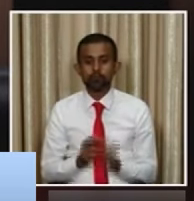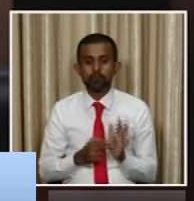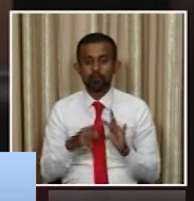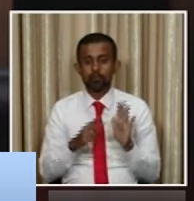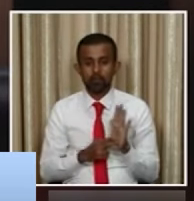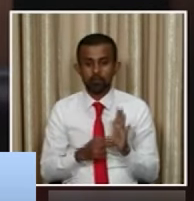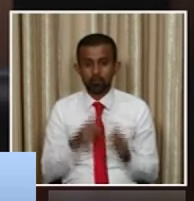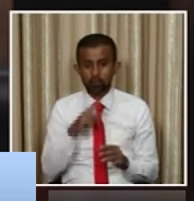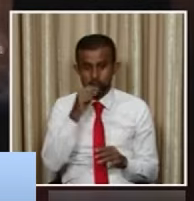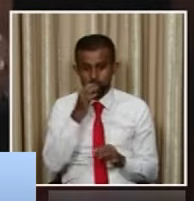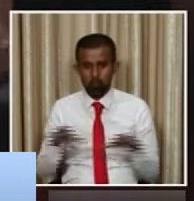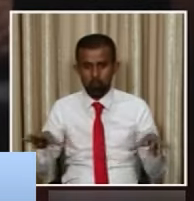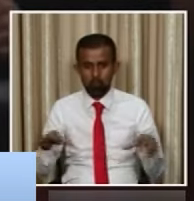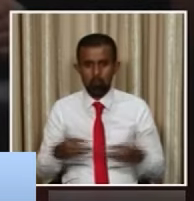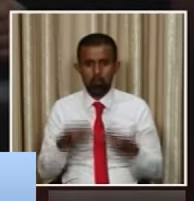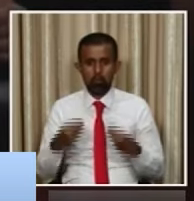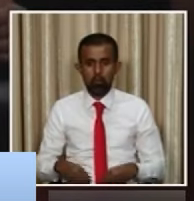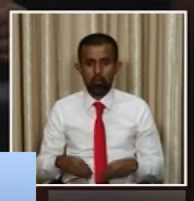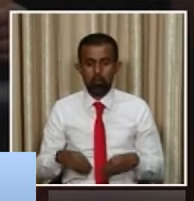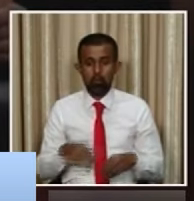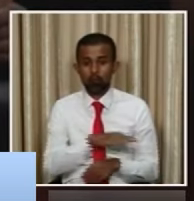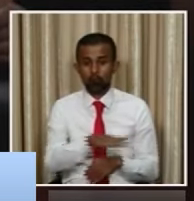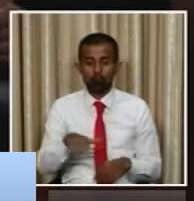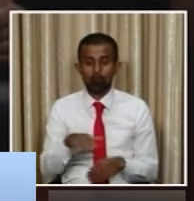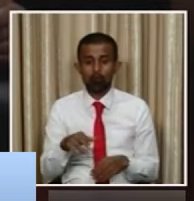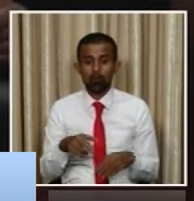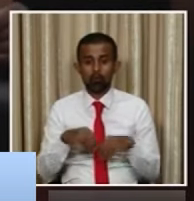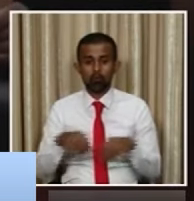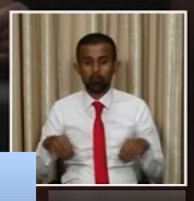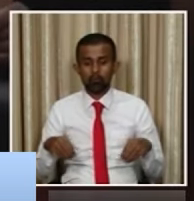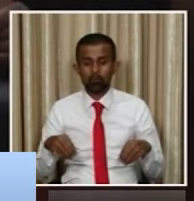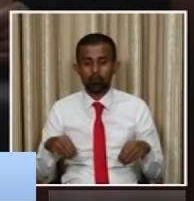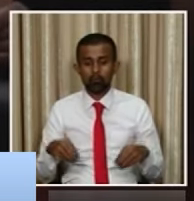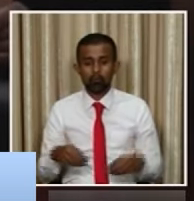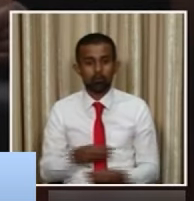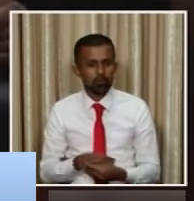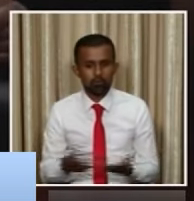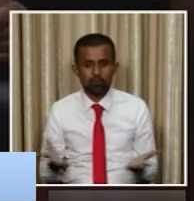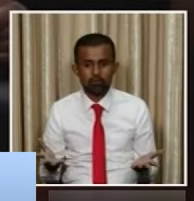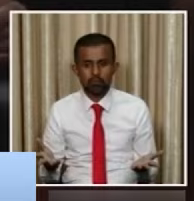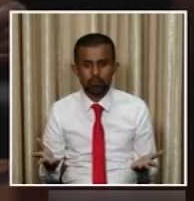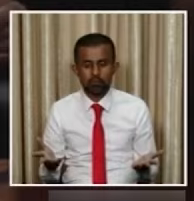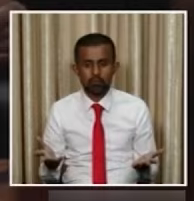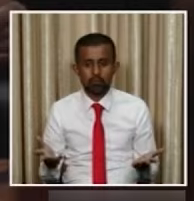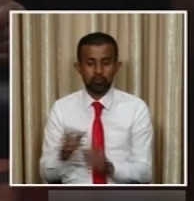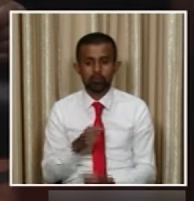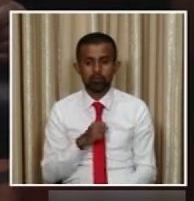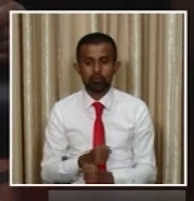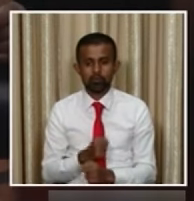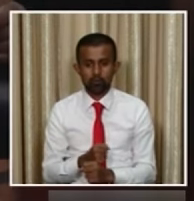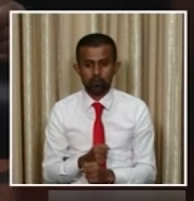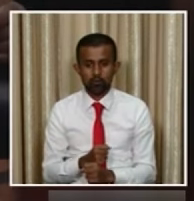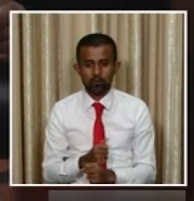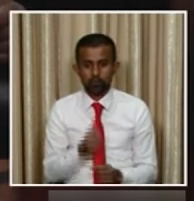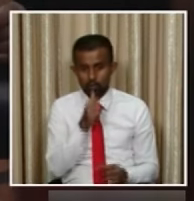ආශ්‍රිත ලවණ බාධකයේ අසාර්ථක වීම හේතුවෙන් ගොවි බිම් හා වෙනත් භෝග වගාවන්ට සිදුව ඇති දැඩි හානිදායක තත්ත්වය එසේම පවතිද්දී රජය